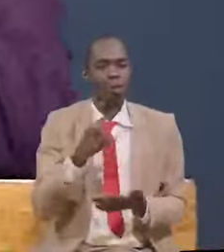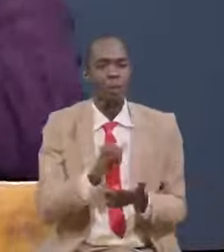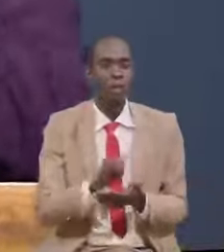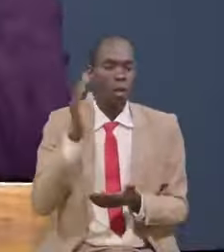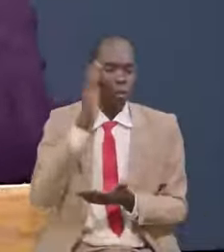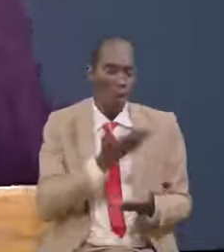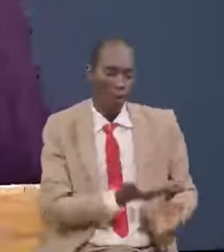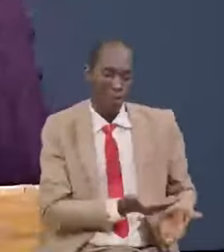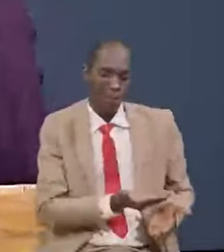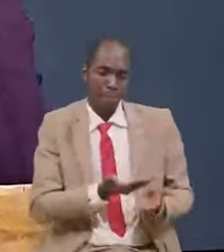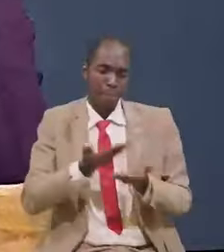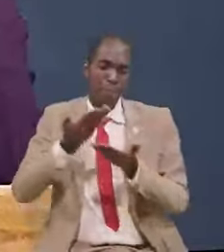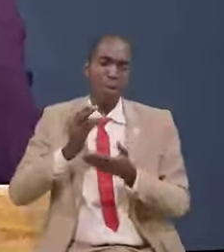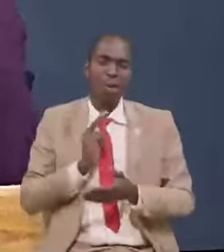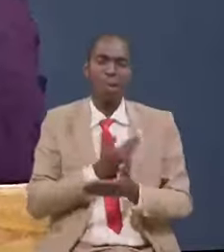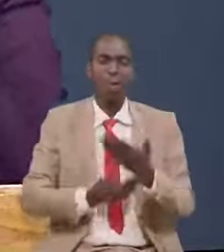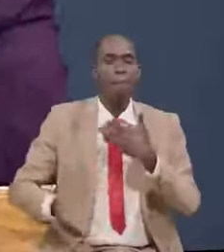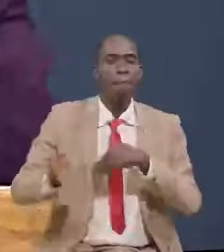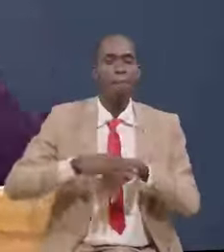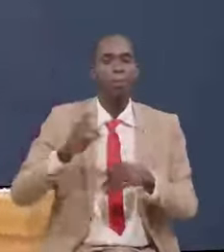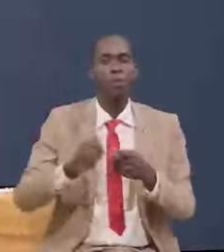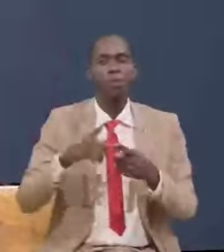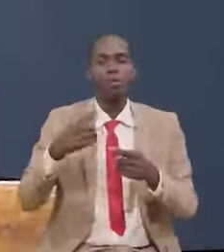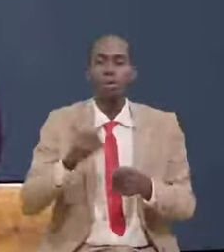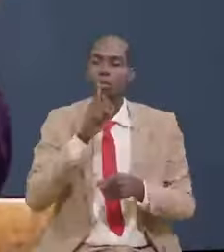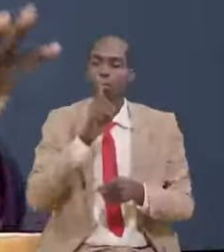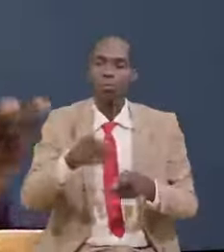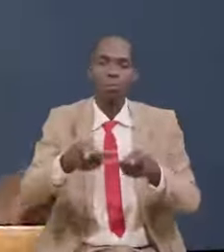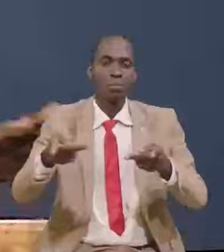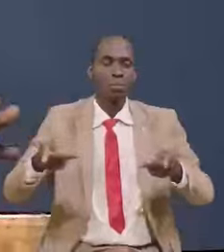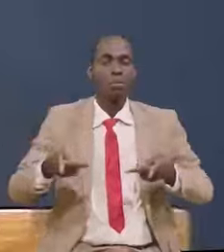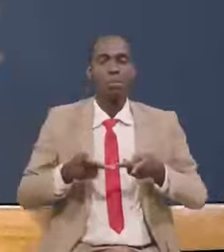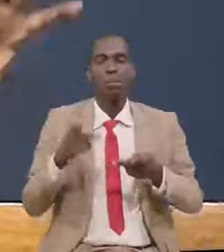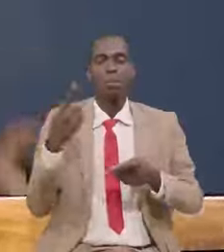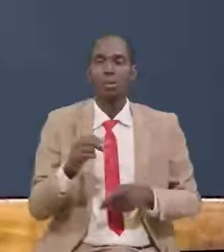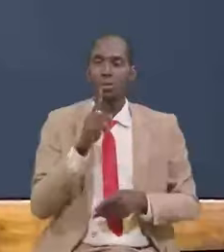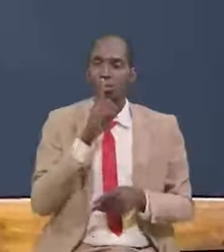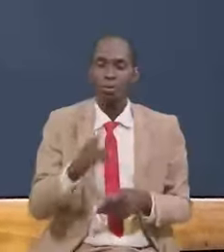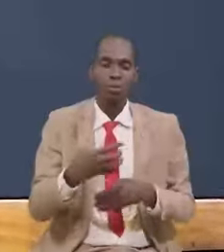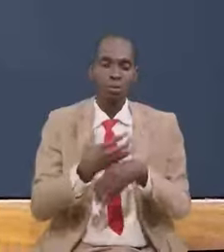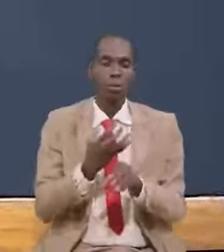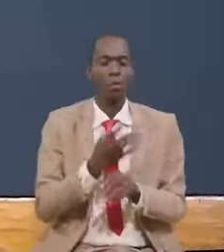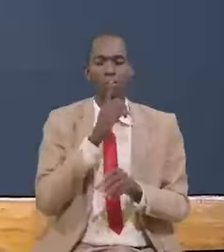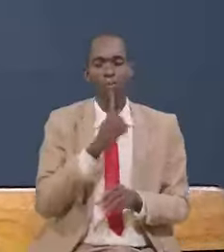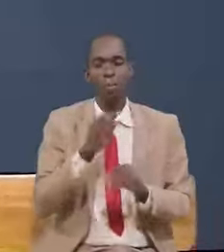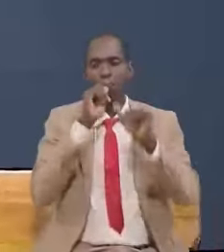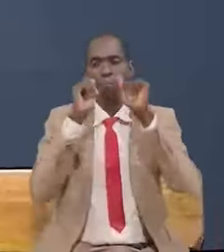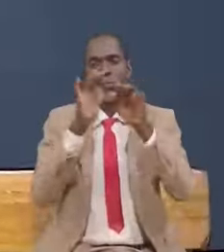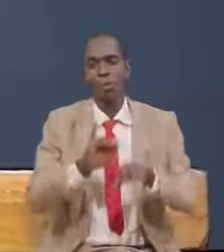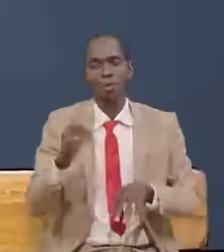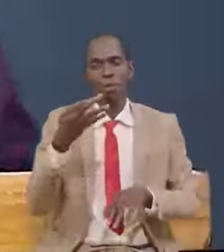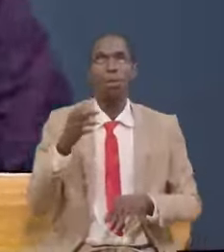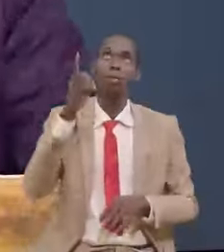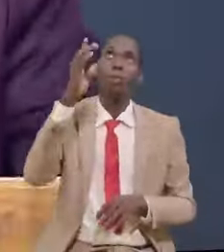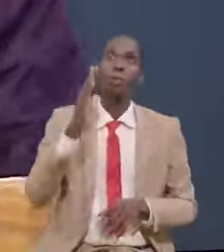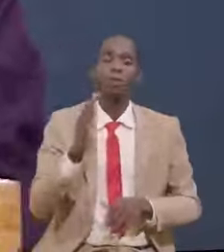« Nous avions donc besoin de quelqu'un qui allait nous